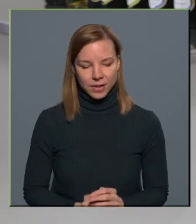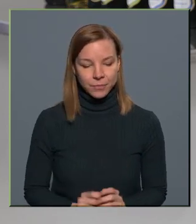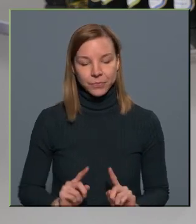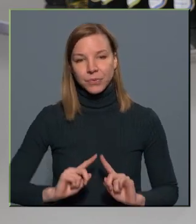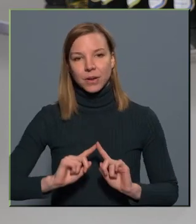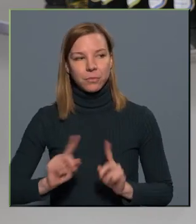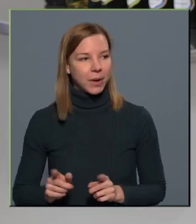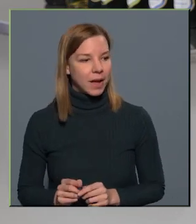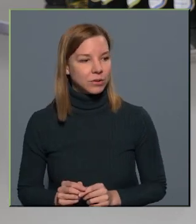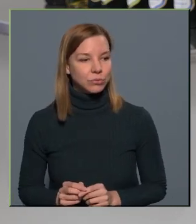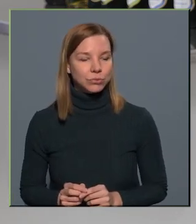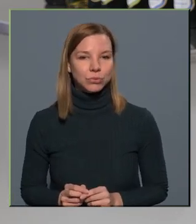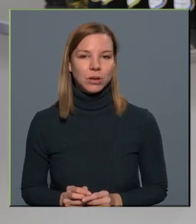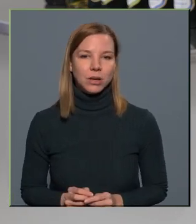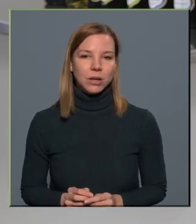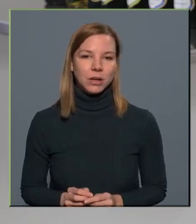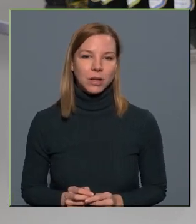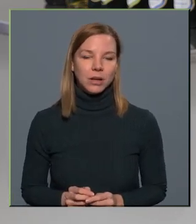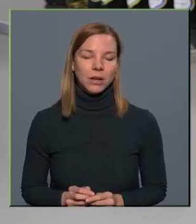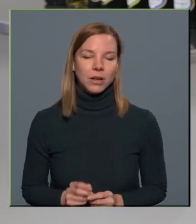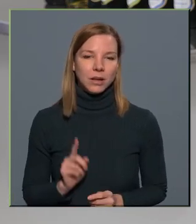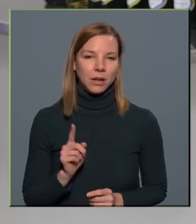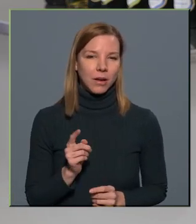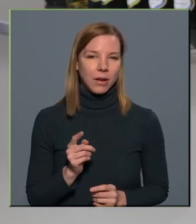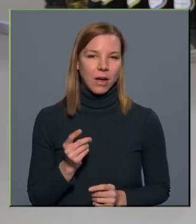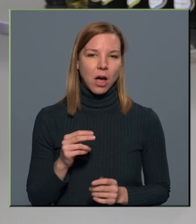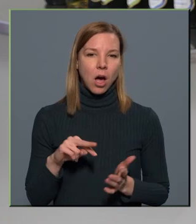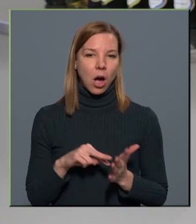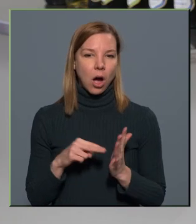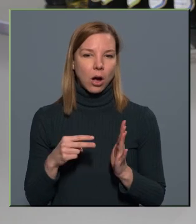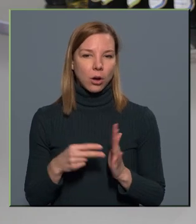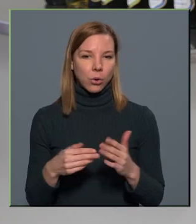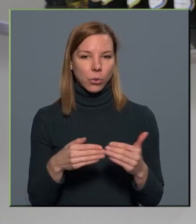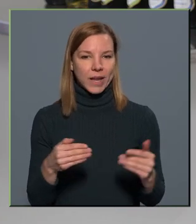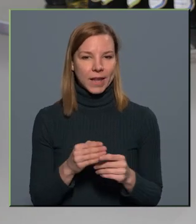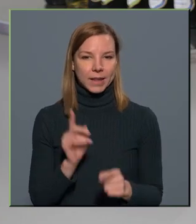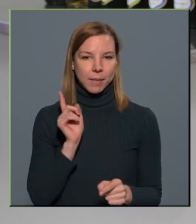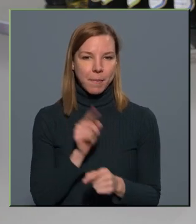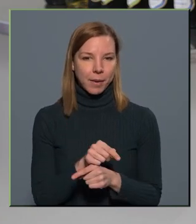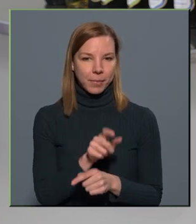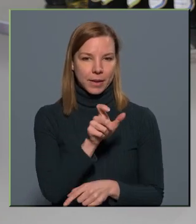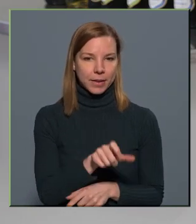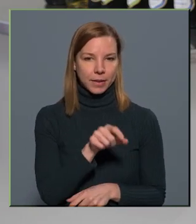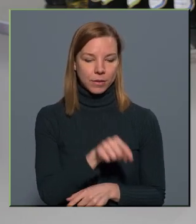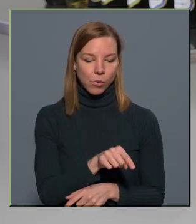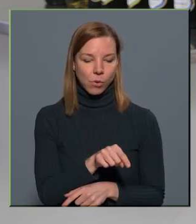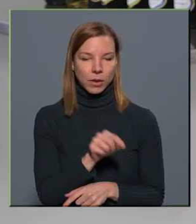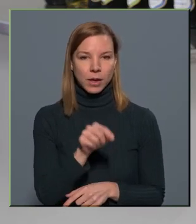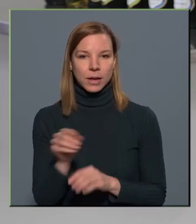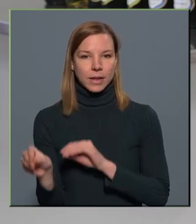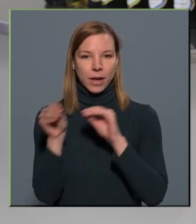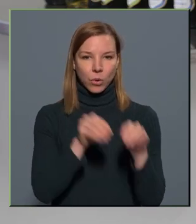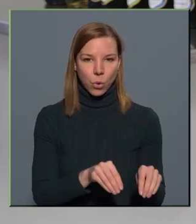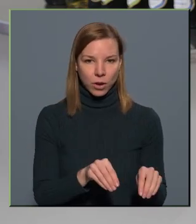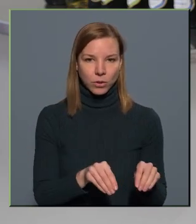erről már korábban beszéltem, a körzeti megbízott, ide költözik a telepre, Csilla